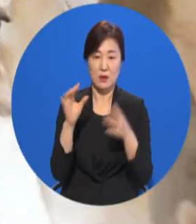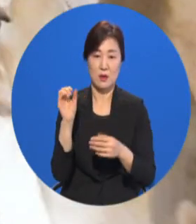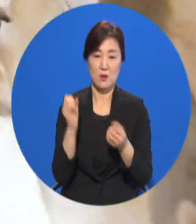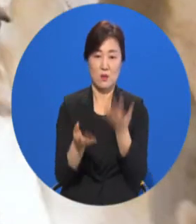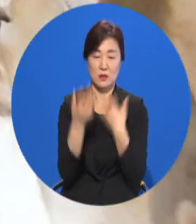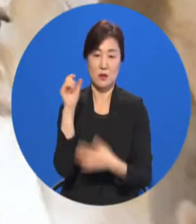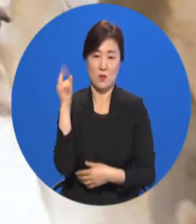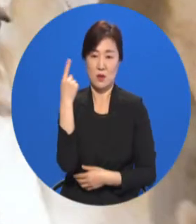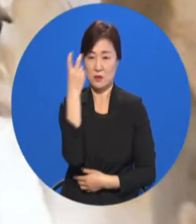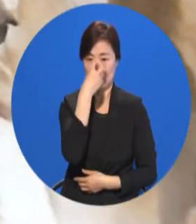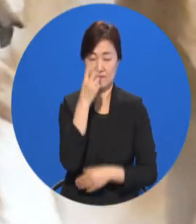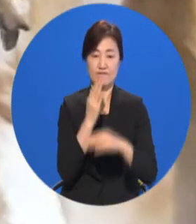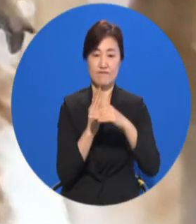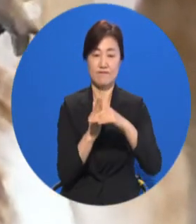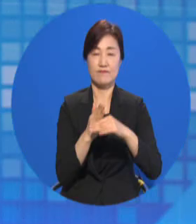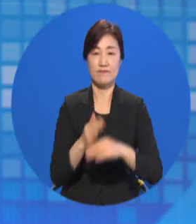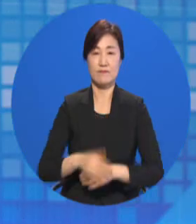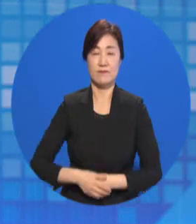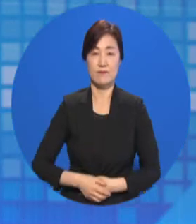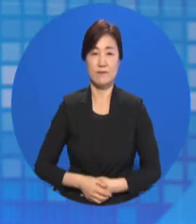원인을 조사하고 있습니다.